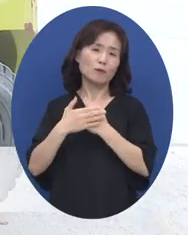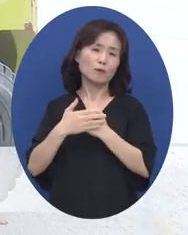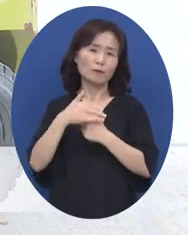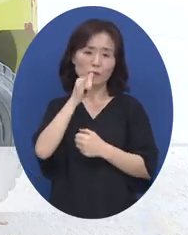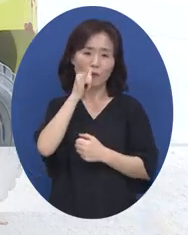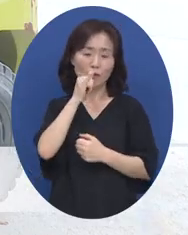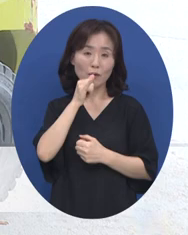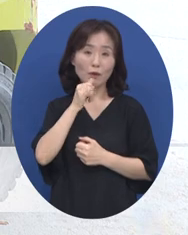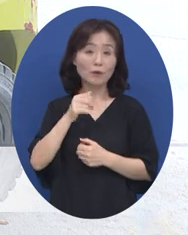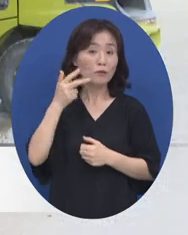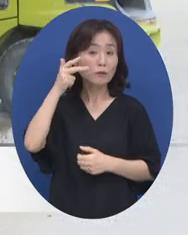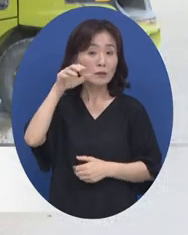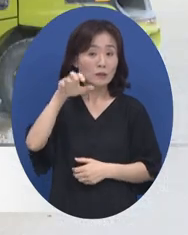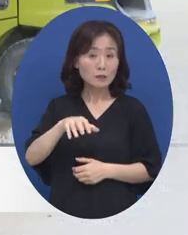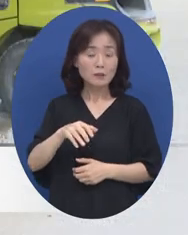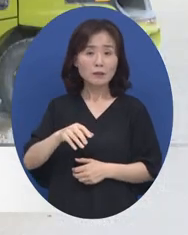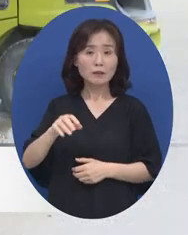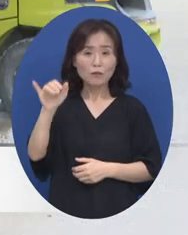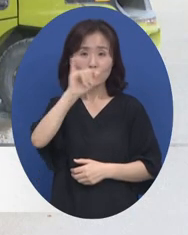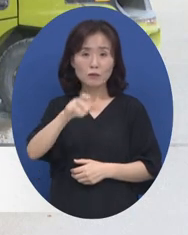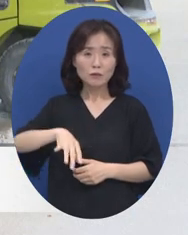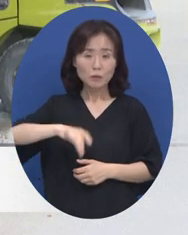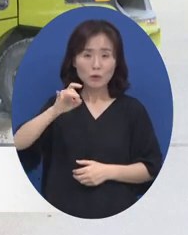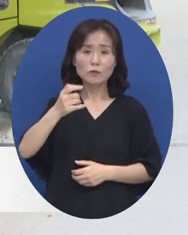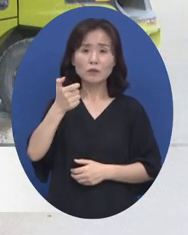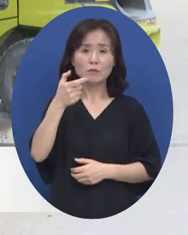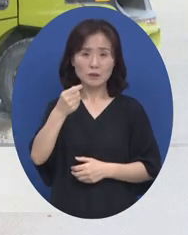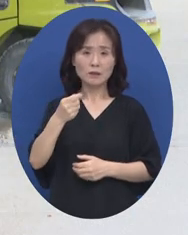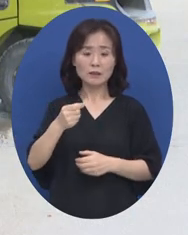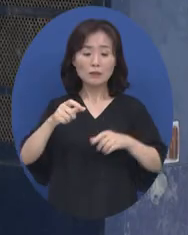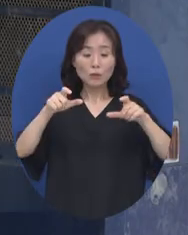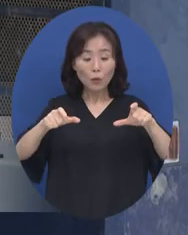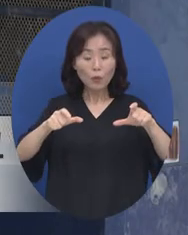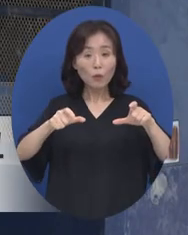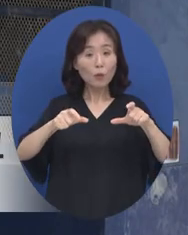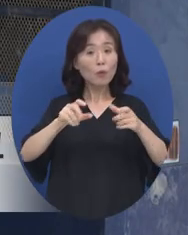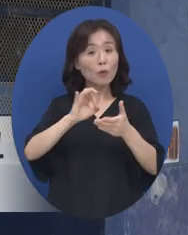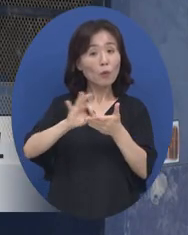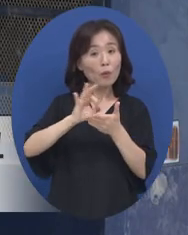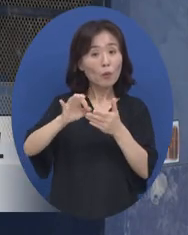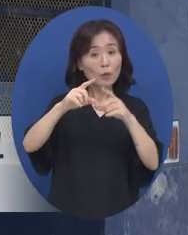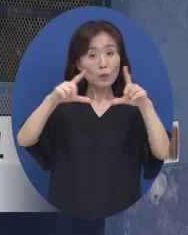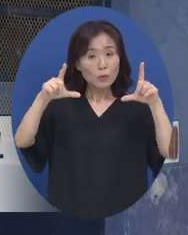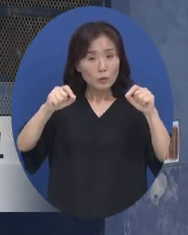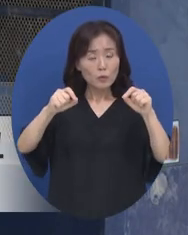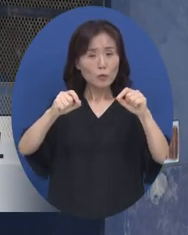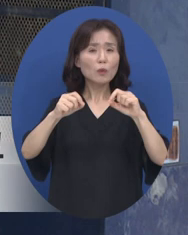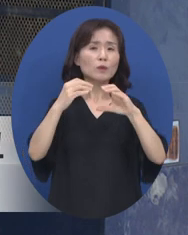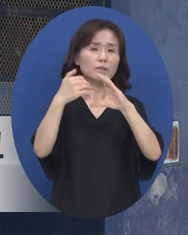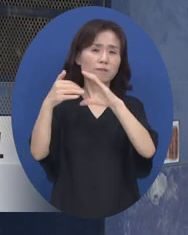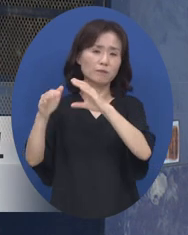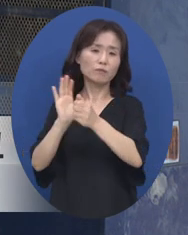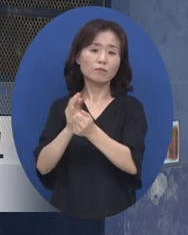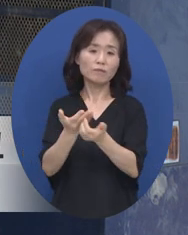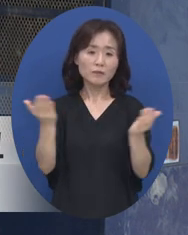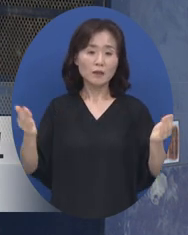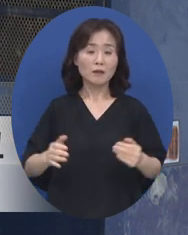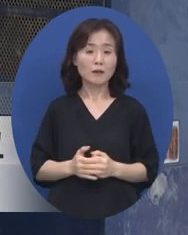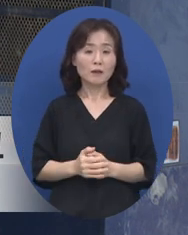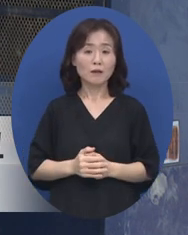는 전국 처음으로 60만원의 놈이 수당 할지 화폐로 지급했습니다 농자재 쪽도 그리고 또 뭐